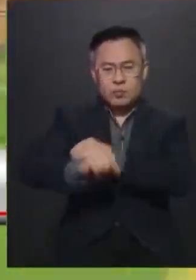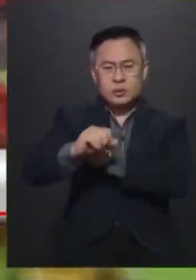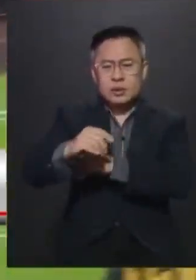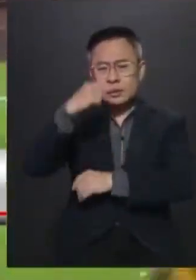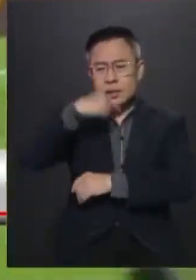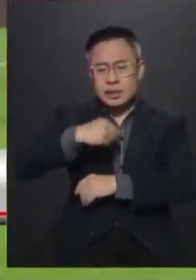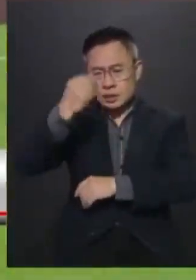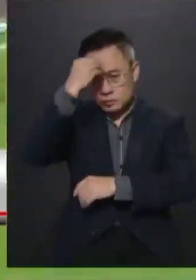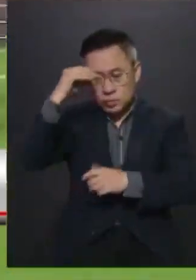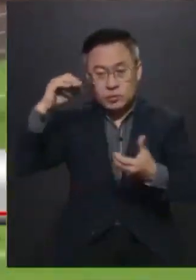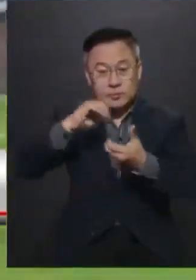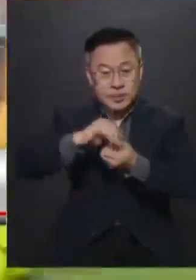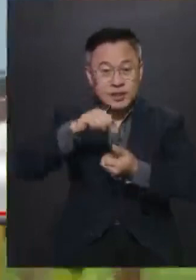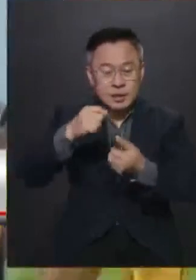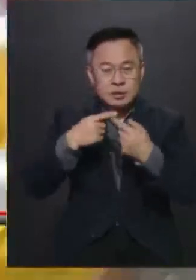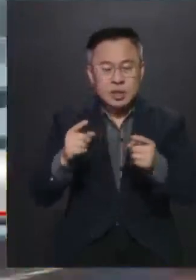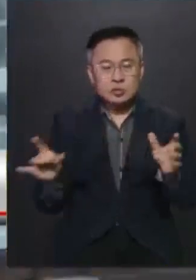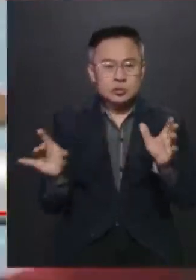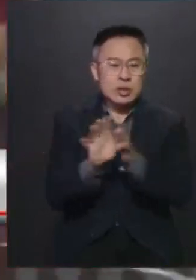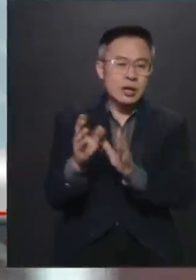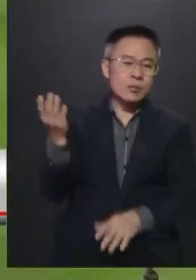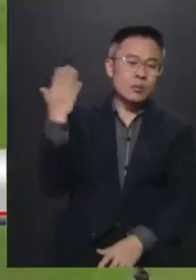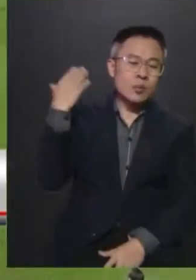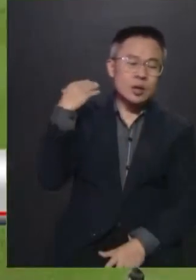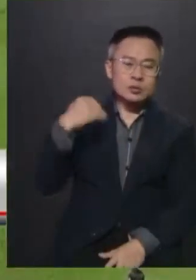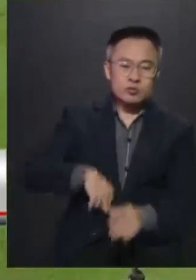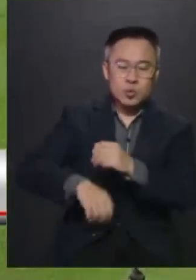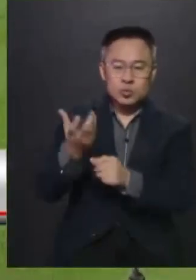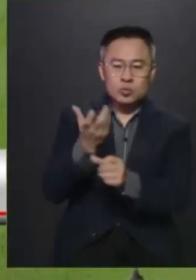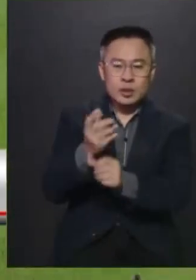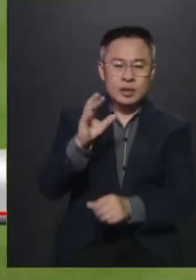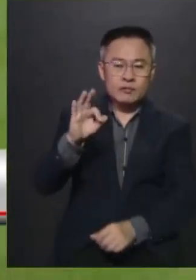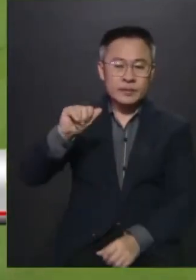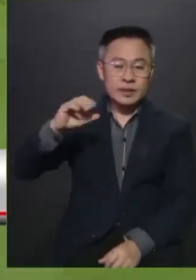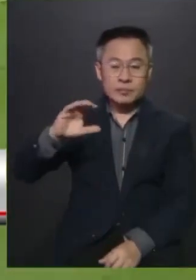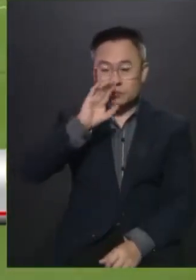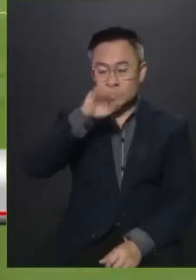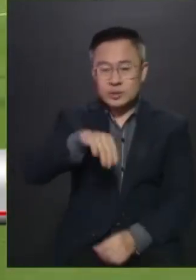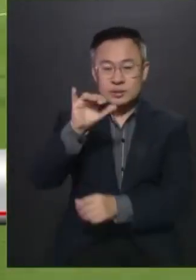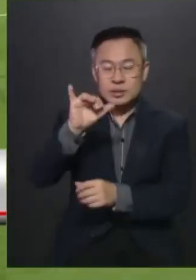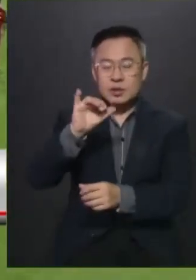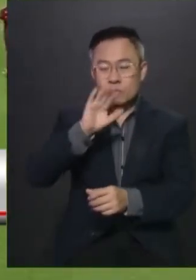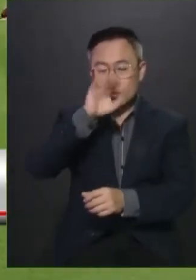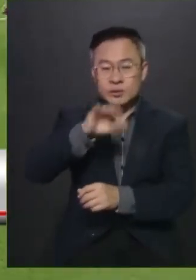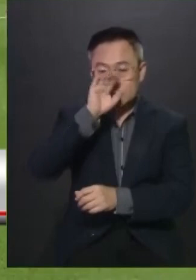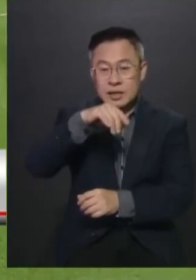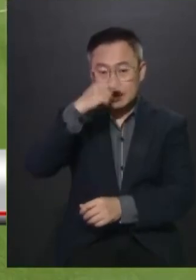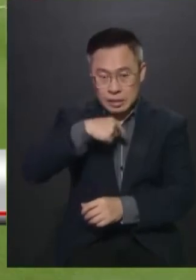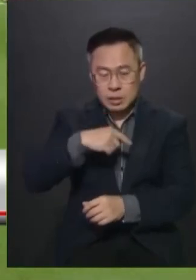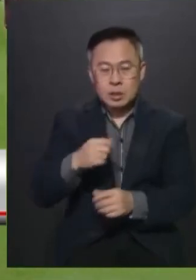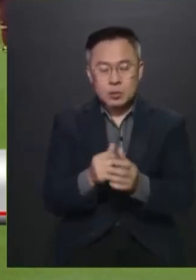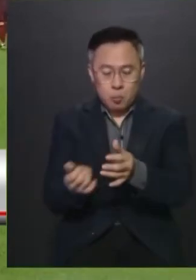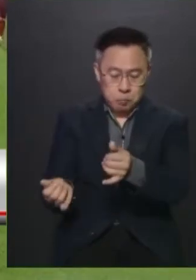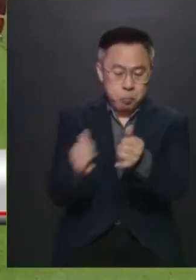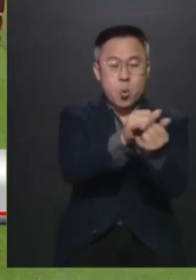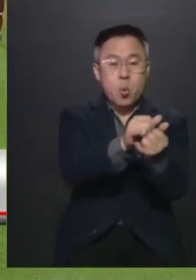ลบุรีนะครับมุ้ยเนี่ยไปปะทะกับผู้เล่นชลบุรีครับแล้วก็ถูกเปลี่ยนตัวออกในช่วงต้นครึ่งหลังครับปรากฏว่ามีคำถามว่าเอ๊ะอาการบาดเจ็บจะหนัก